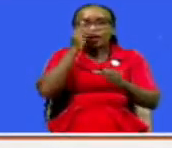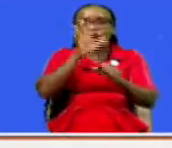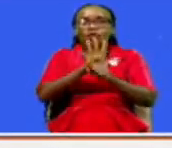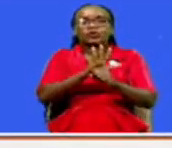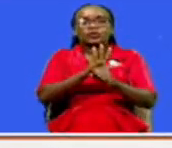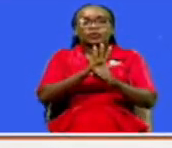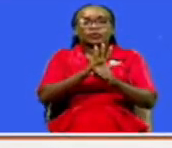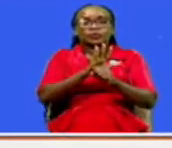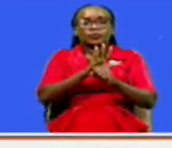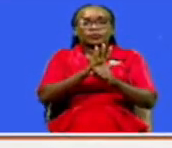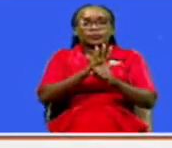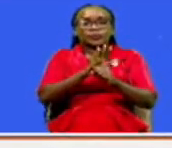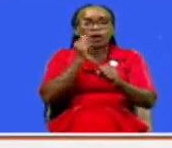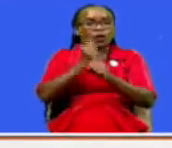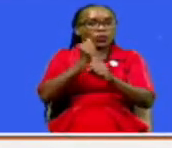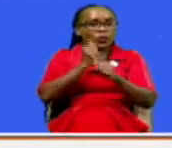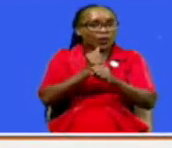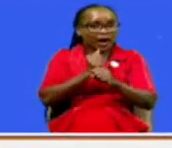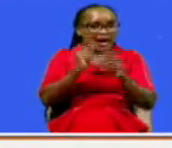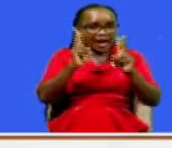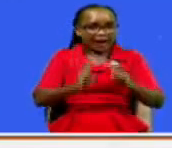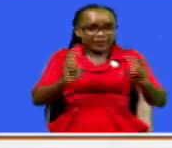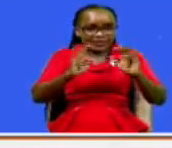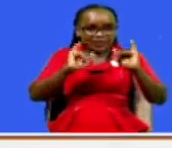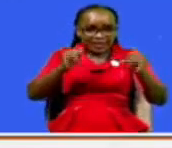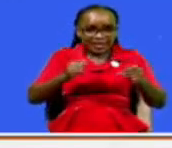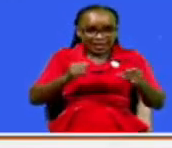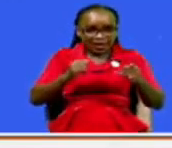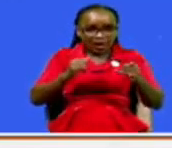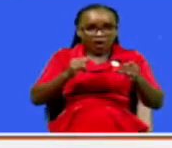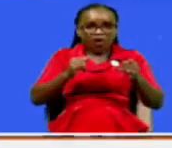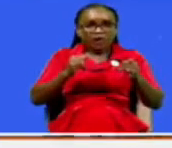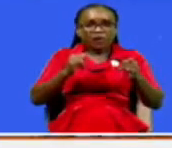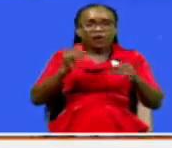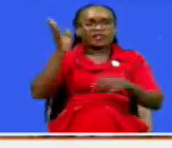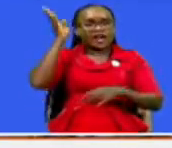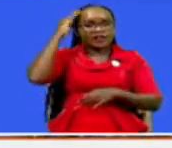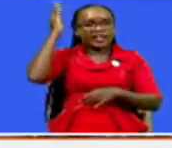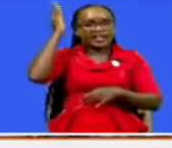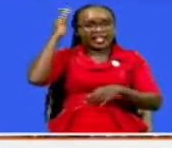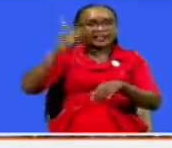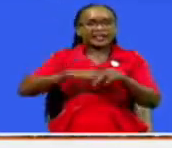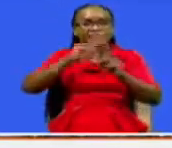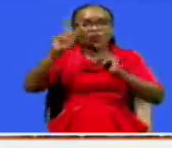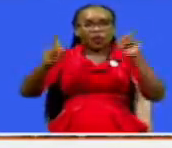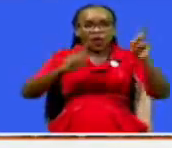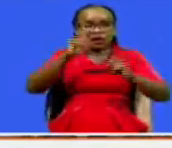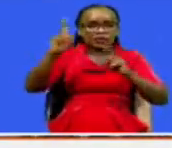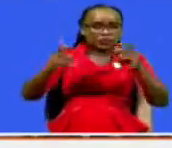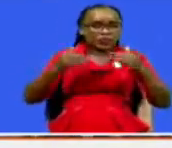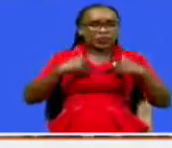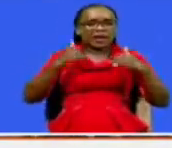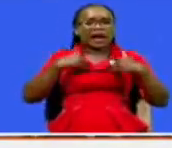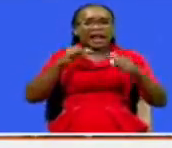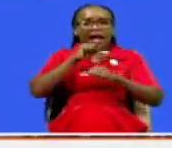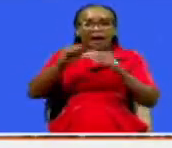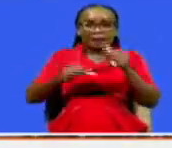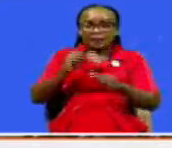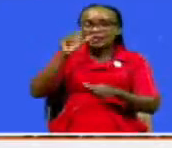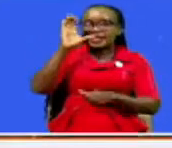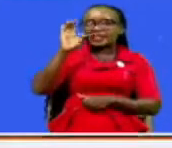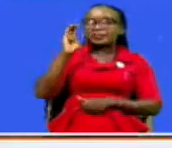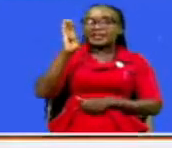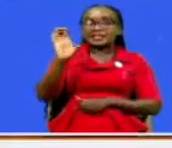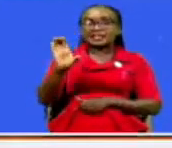ameahidi kubuni jopo kazi kuchunguza upya mfumo wa elimu nchini, wakati maswali yameendelea kuibuliwa kuhusu mfumo wa